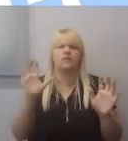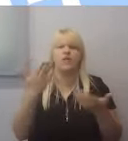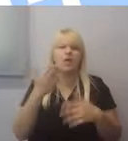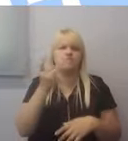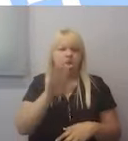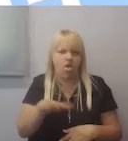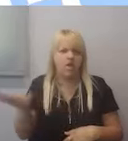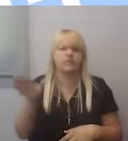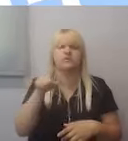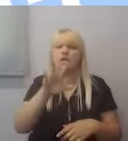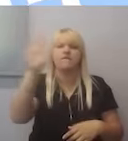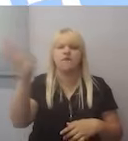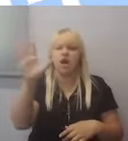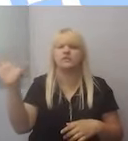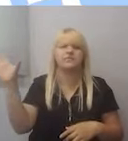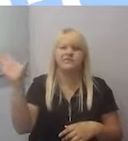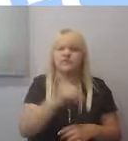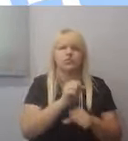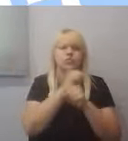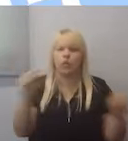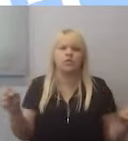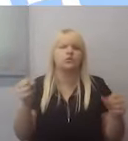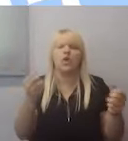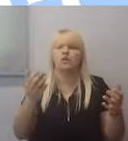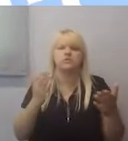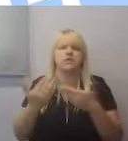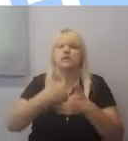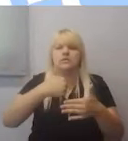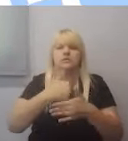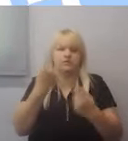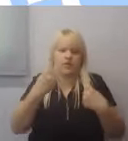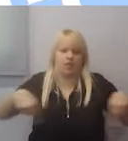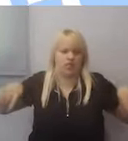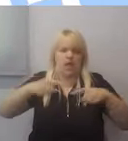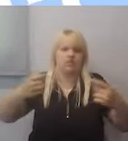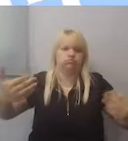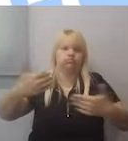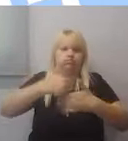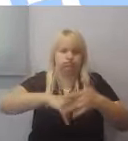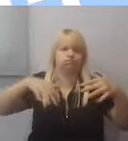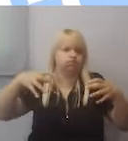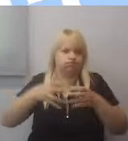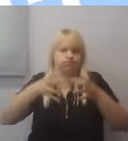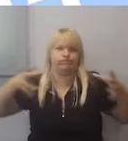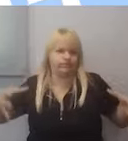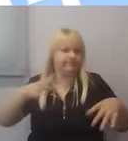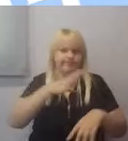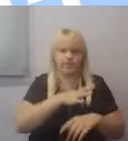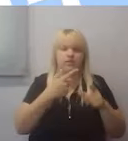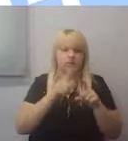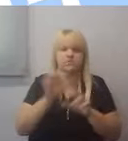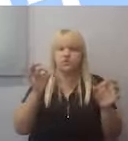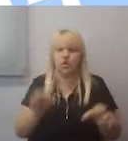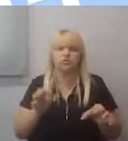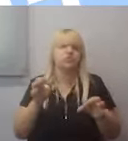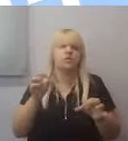nu valsts nevar visus visu nodrošināt visu uzņemšanu vienādi tāpēc arī tā ir tā loma kur nelastiskas organizācijas būtu tieši tie kas sniedz atbalstu